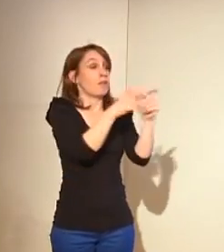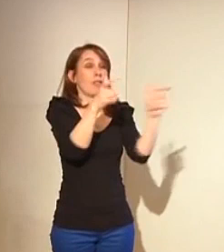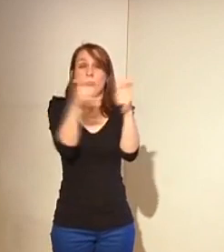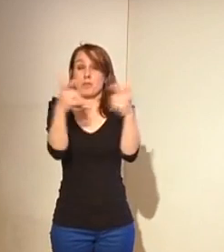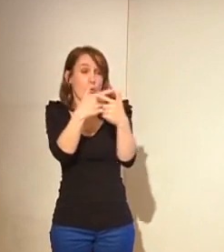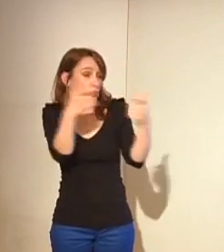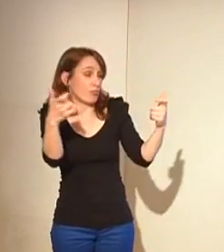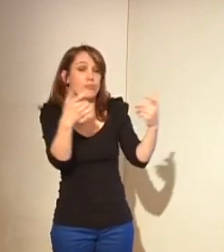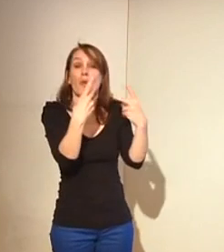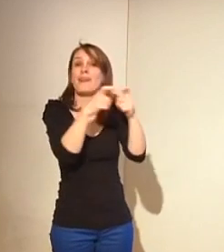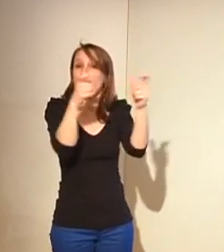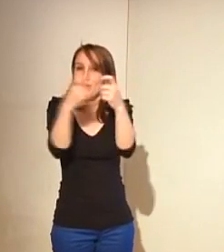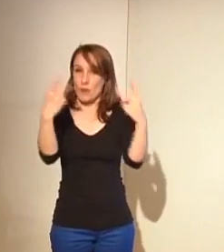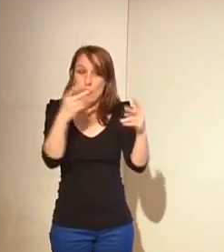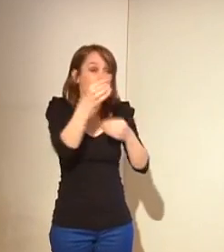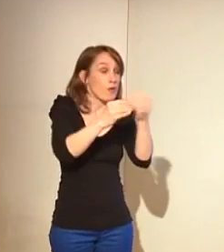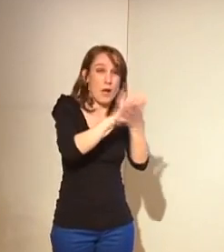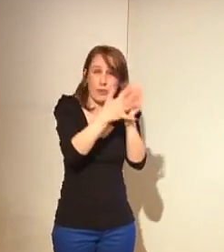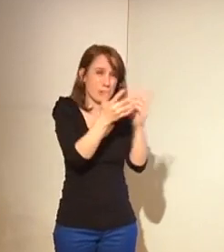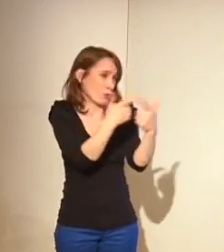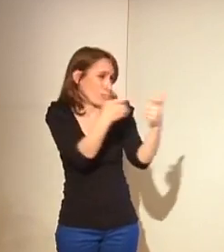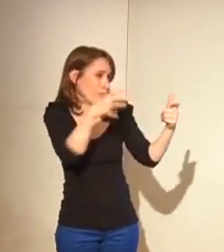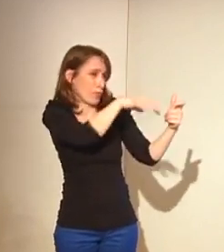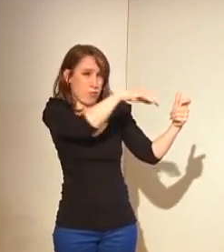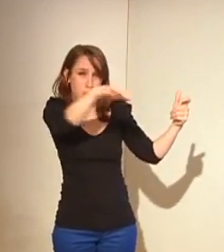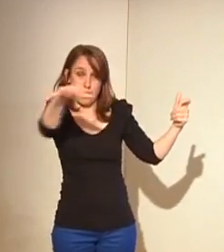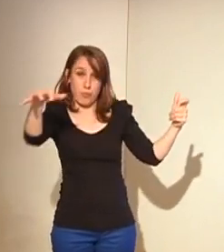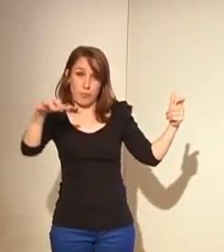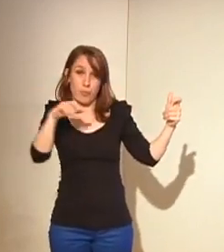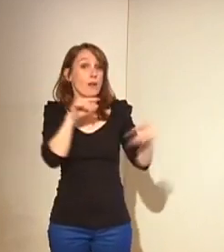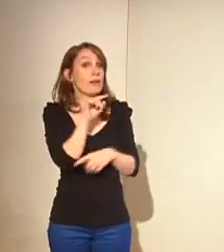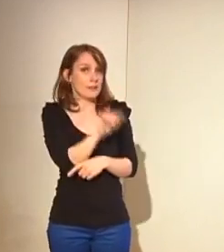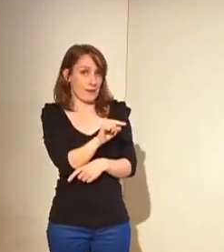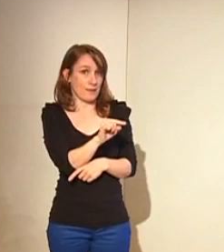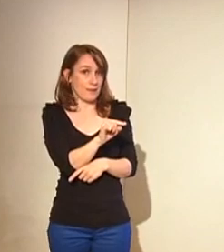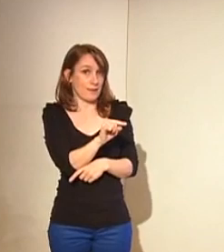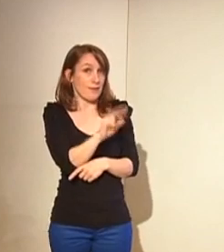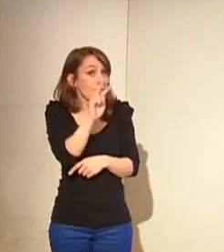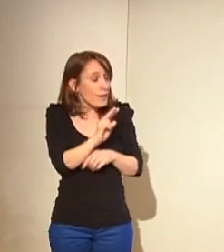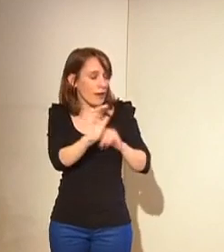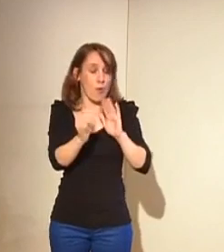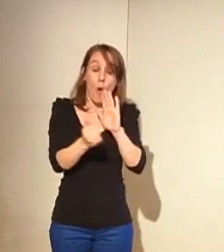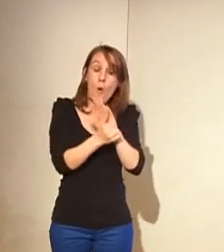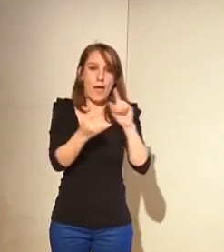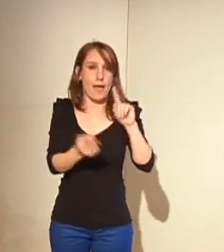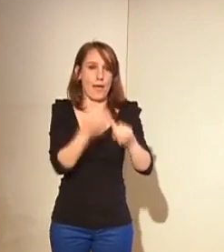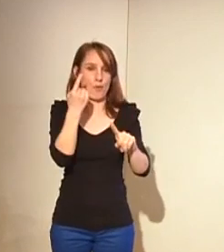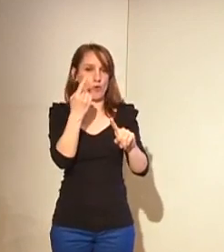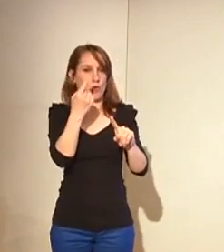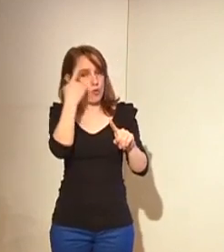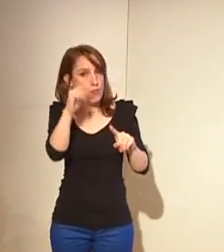établissements publics ses association sont les bras armés des politiques publiques de